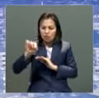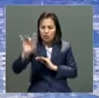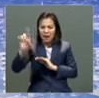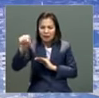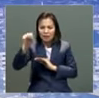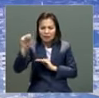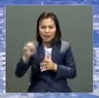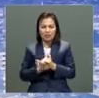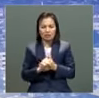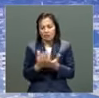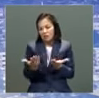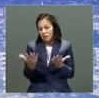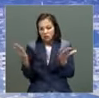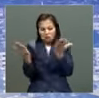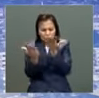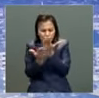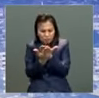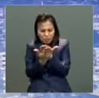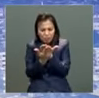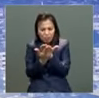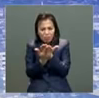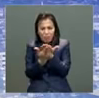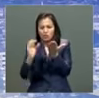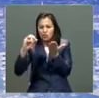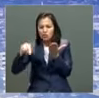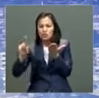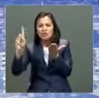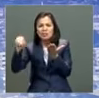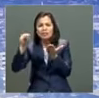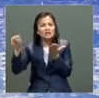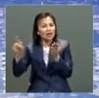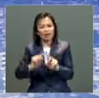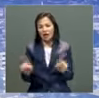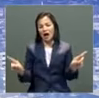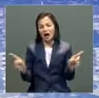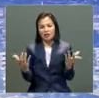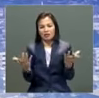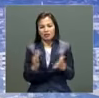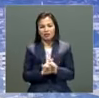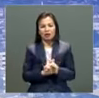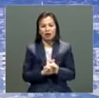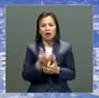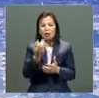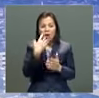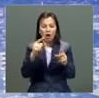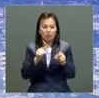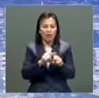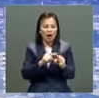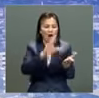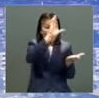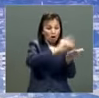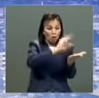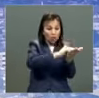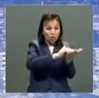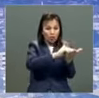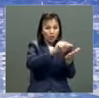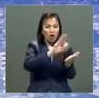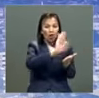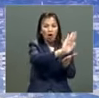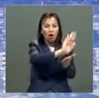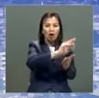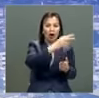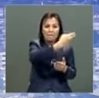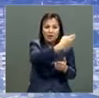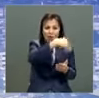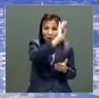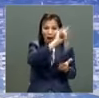99.8% 20กว่าเปอร์เซ็นต์ถ้าไม่เหมือนก็เหลืออยู่ 0.1% มันบอกแค่นี้ว่าเหมือนหรือไม่เหมือนในเอ็กซเรย์ของคนไข้